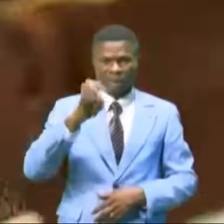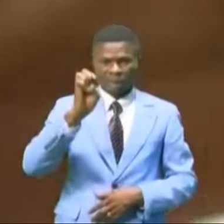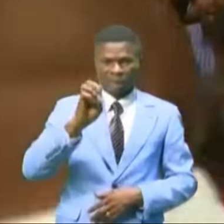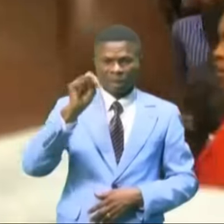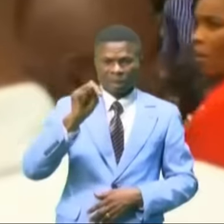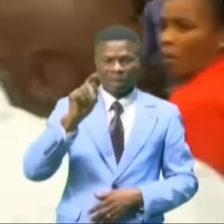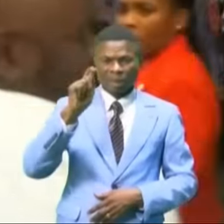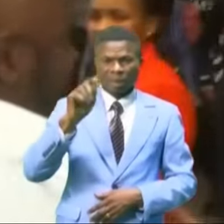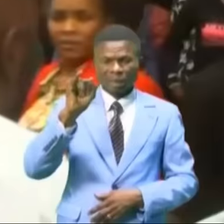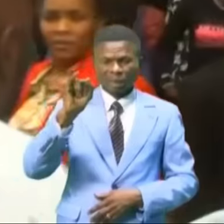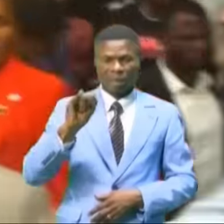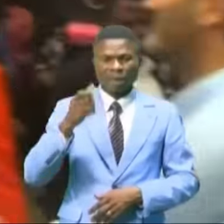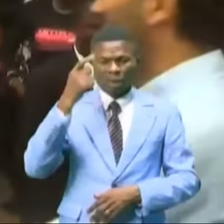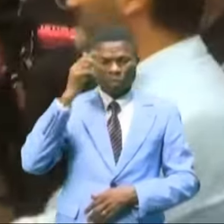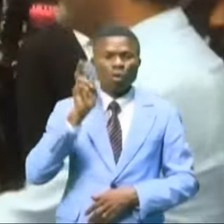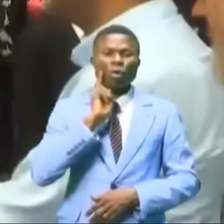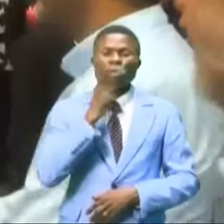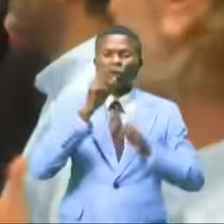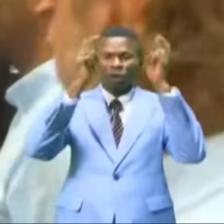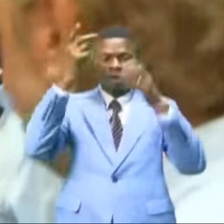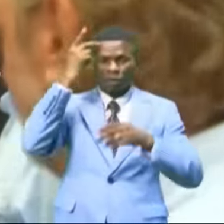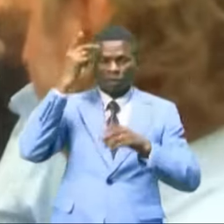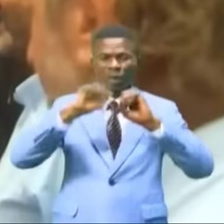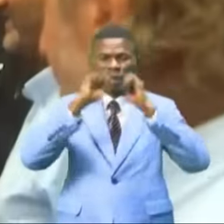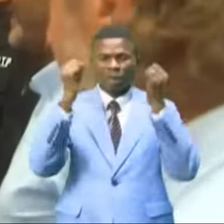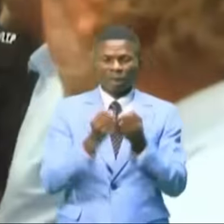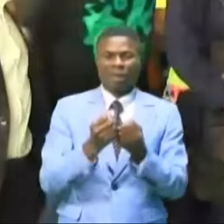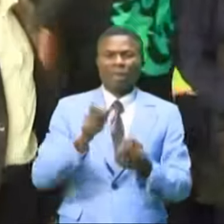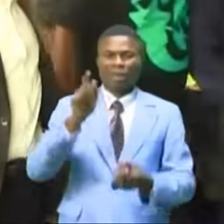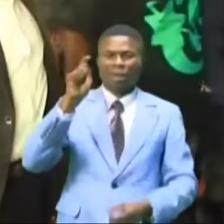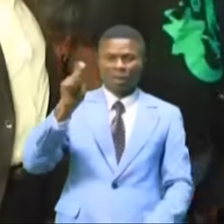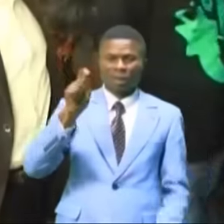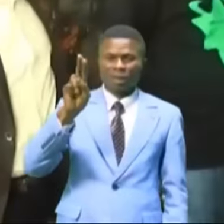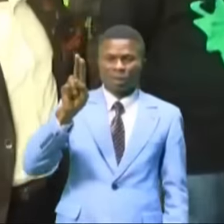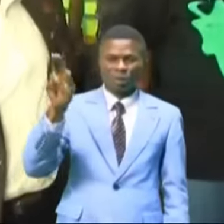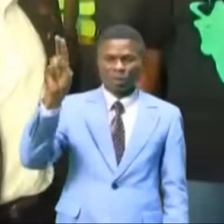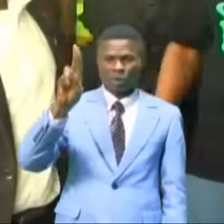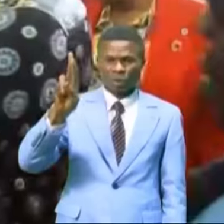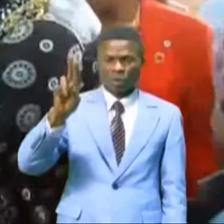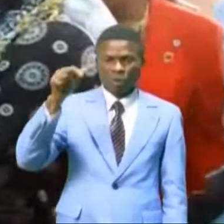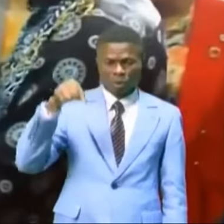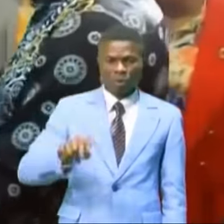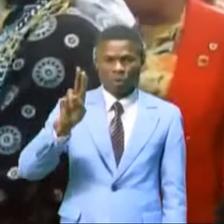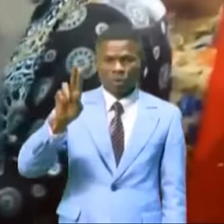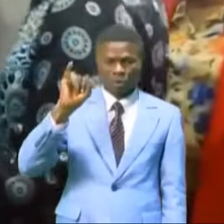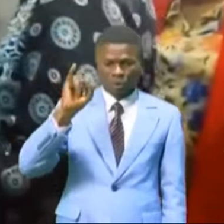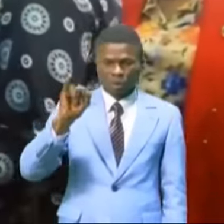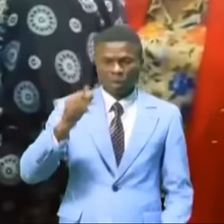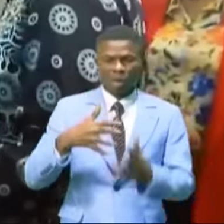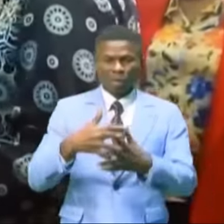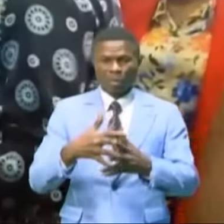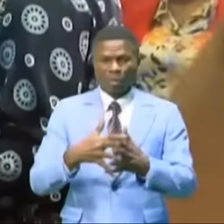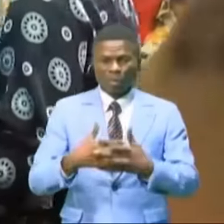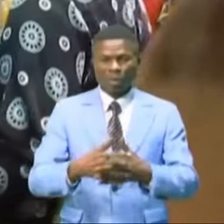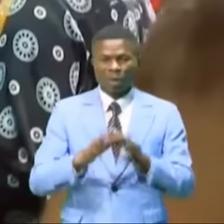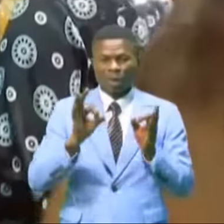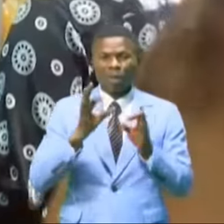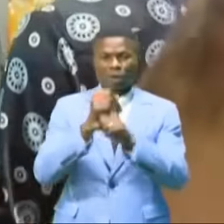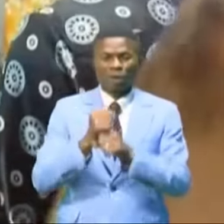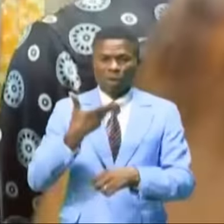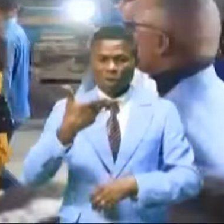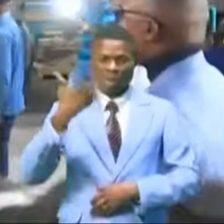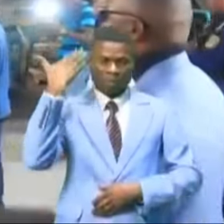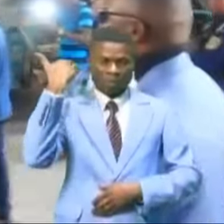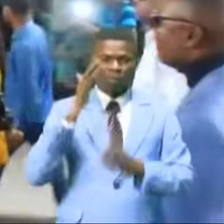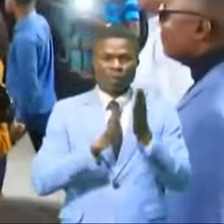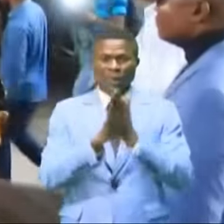entre l'hôtel des villes de Kinshasa et la société turque Al-Bayrak. En provenance de Turquie, ces nouveaux engins réceptionnés mercredi 15